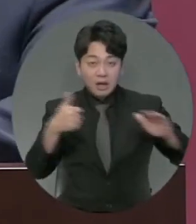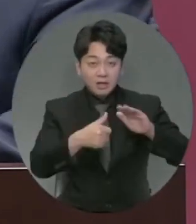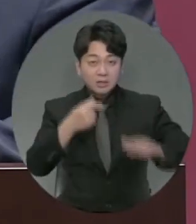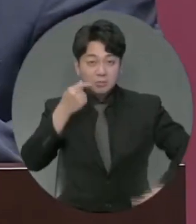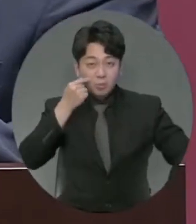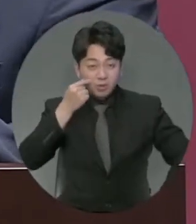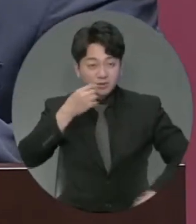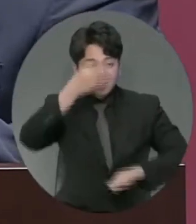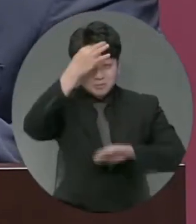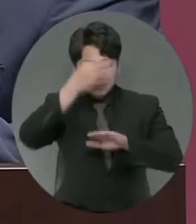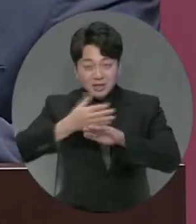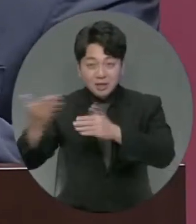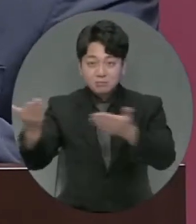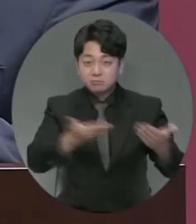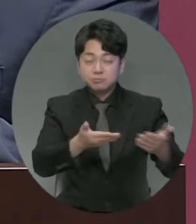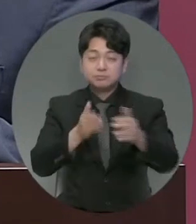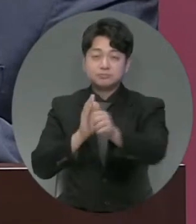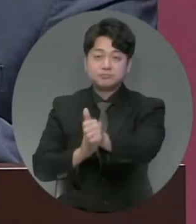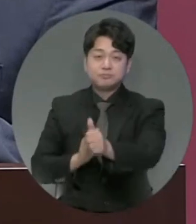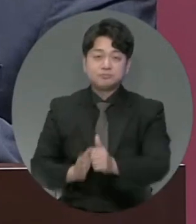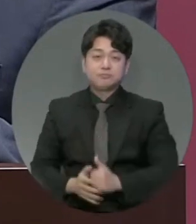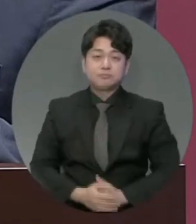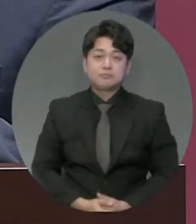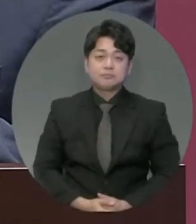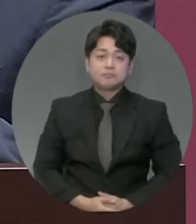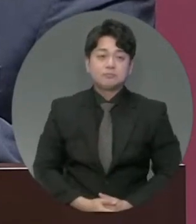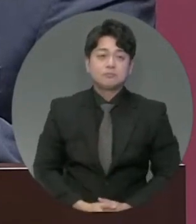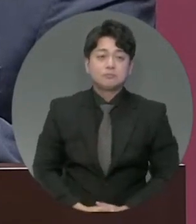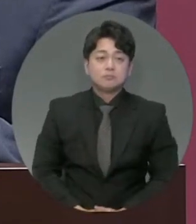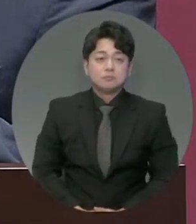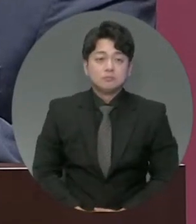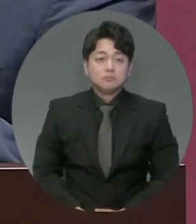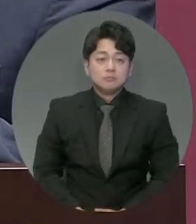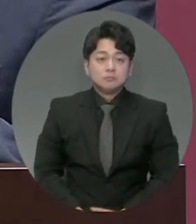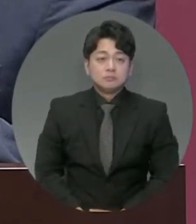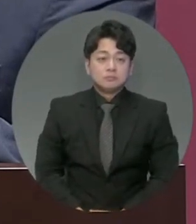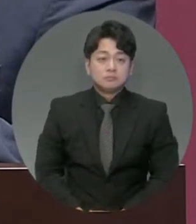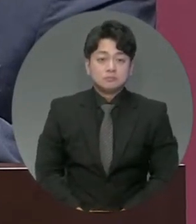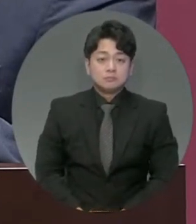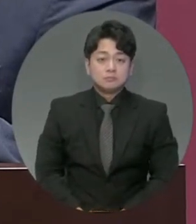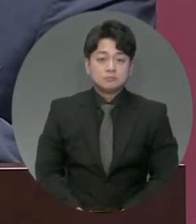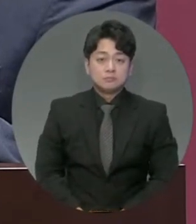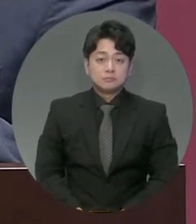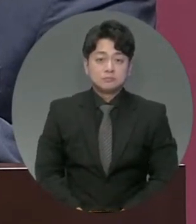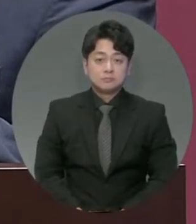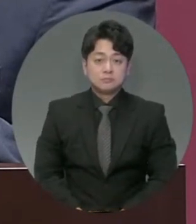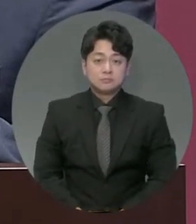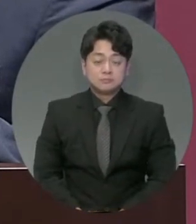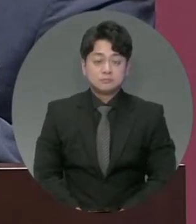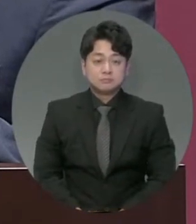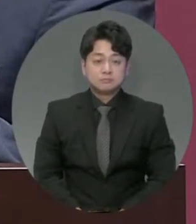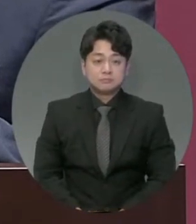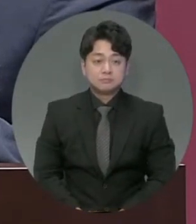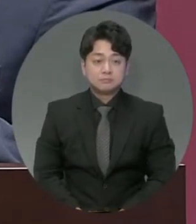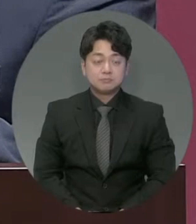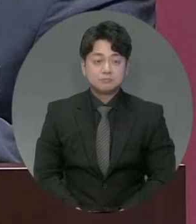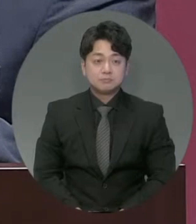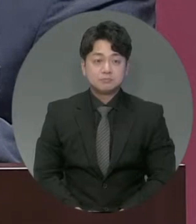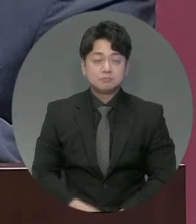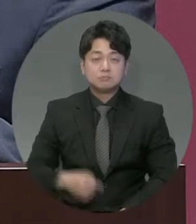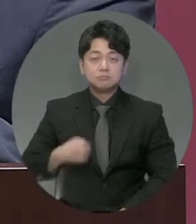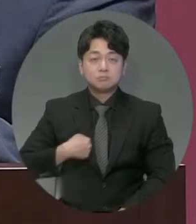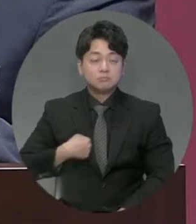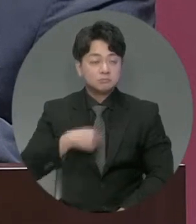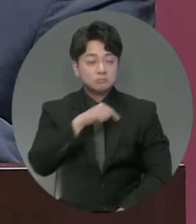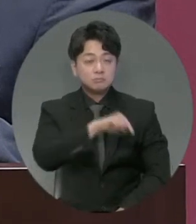하십시오. 그러나 정치적으로 그분들이 큰 그러한 그 어려움에 직면했다는 것은 또